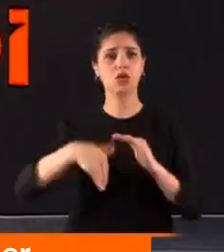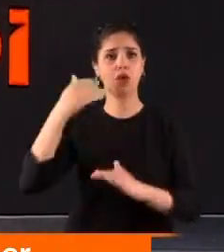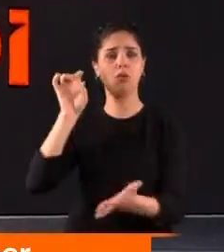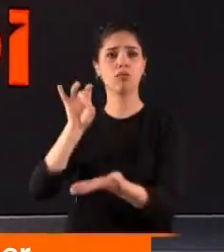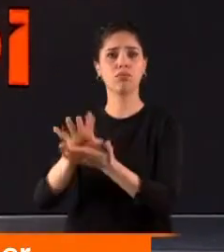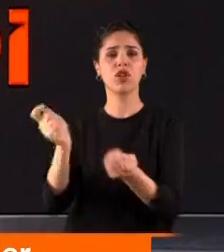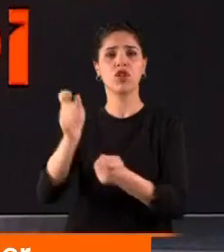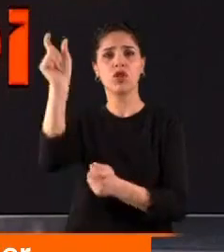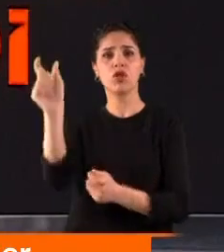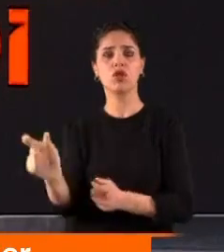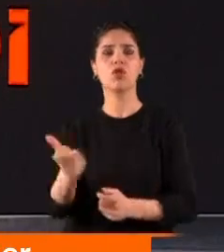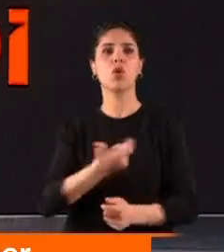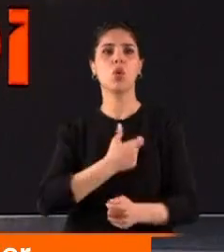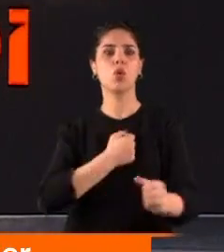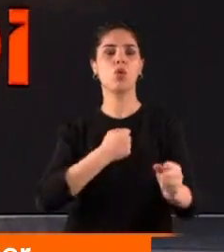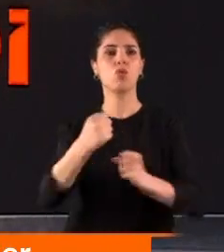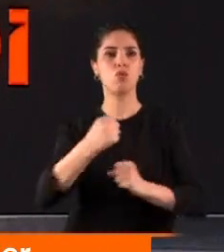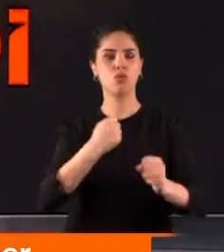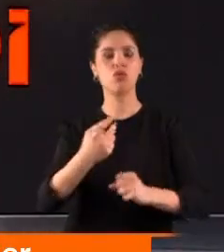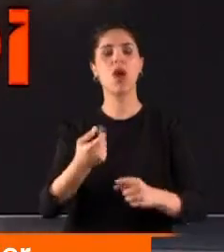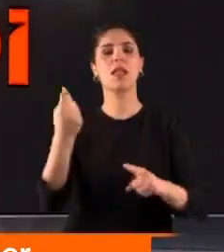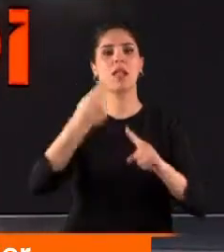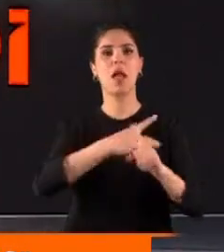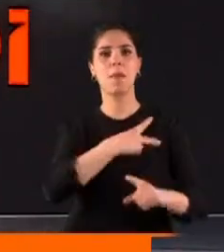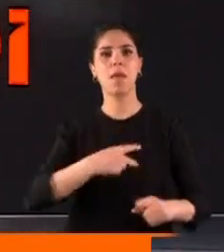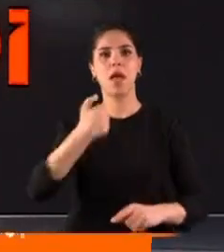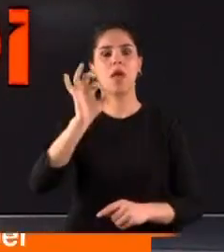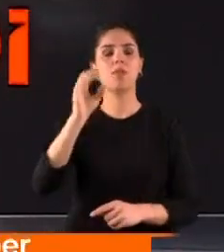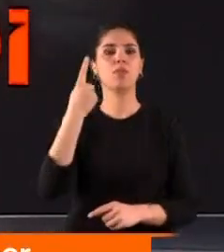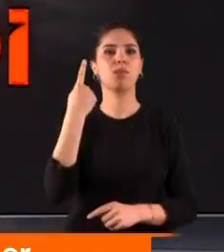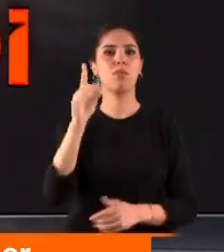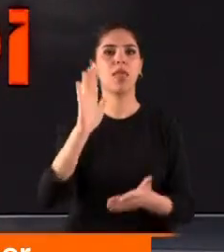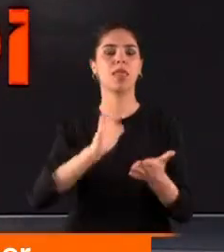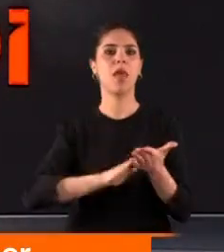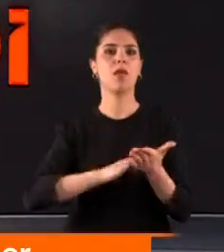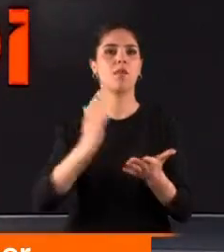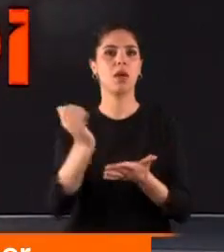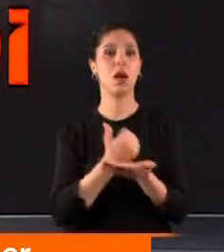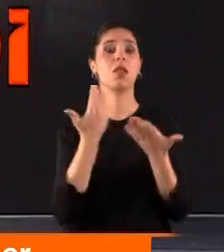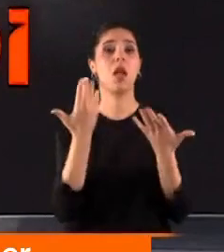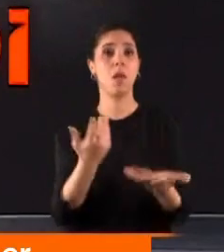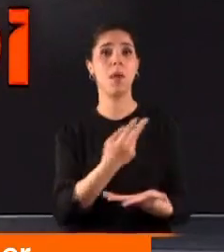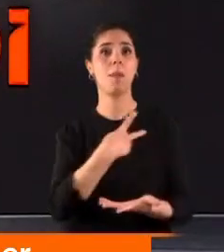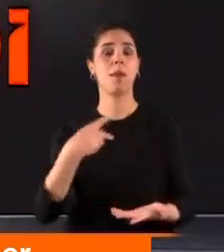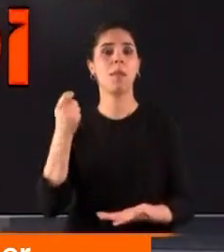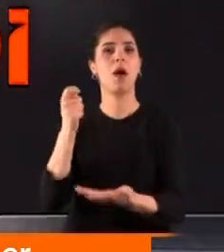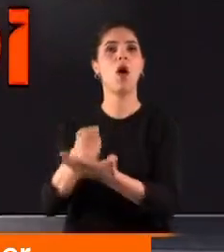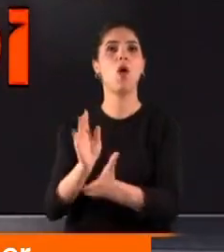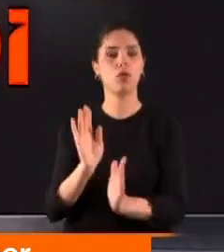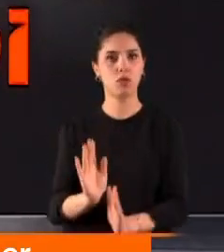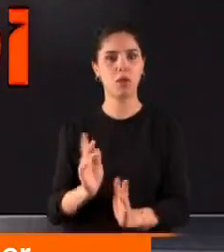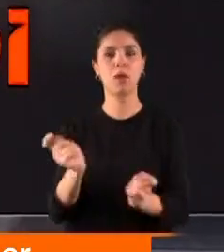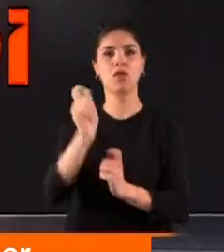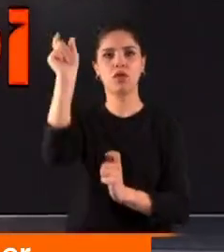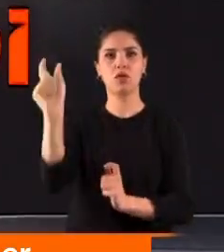konan işçi hukuk savaşı ile birlikte belediyeden 60 bin lira tazminat kazandı. Ancak belediye parayı ödemedi.